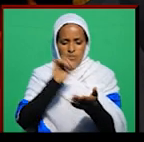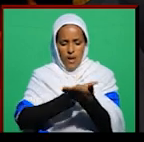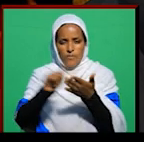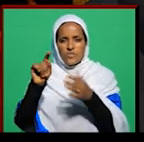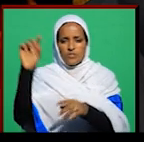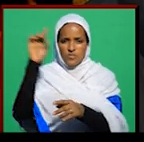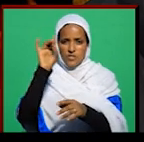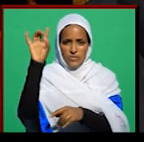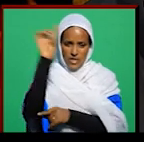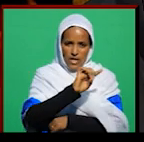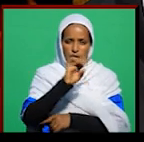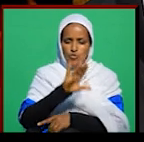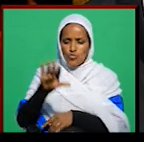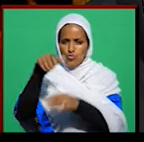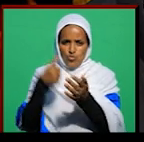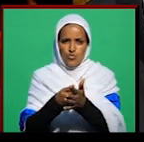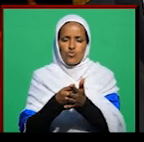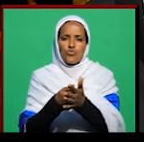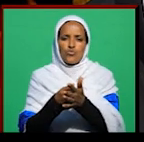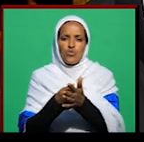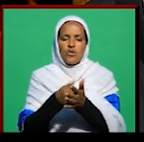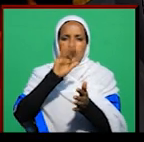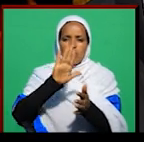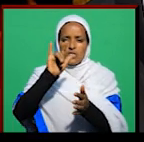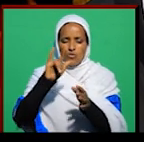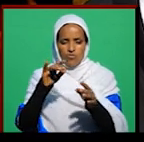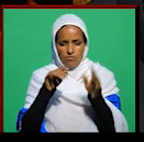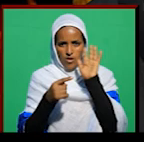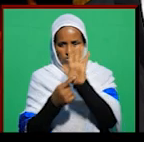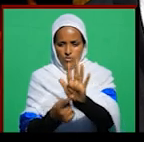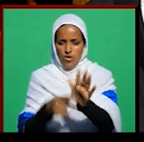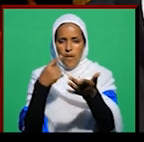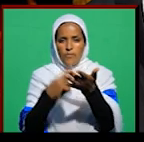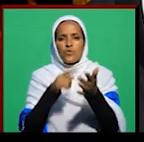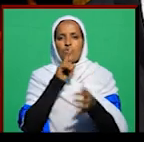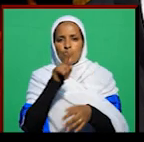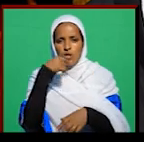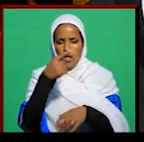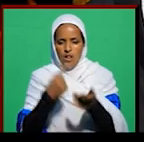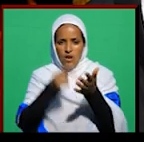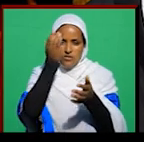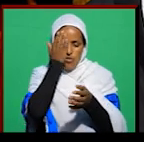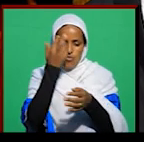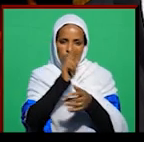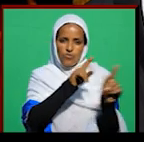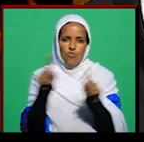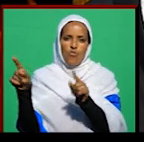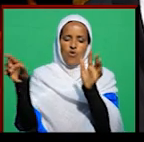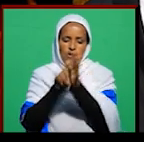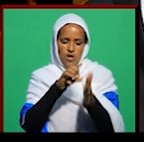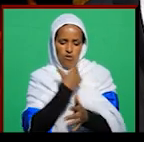አመሳምንት እለት በስምንተኛው ቀን ልጆቹ ሁሉ እንዲገዘሩ አዞ ነበረ። ያም ምልክት ነው ይላል ለእስራኤላውያን ወይም